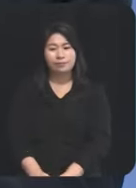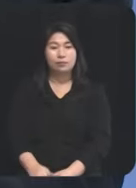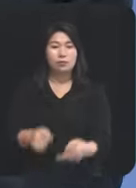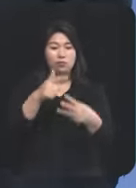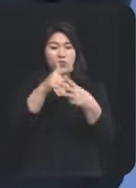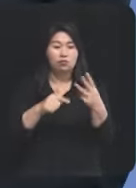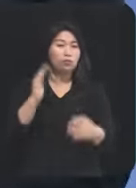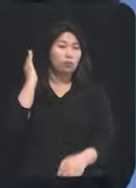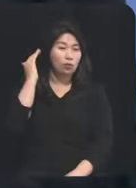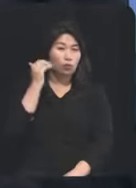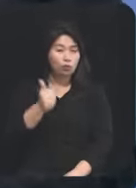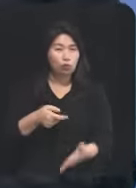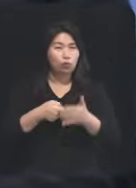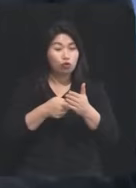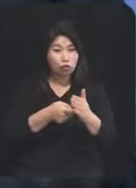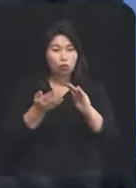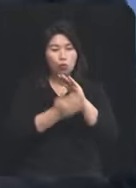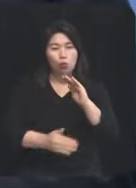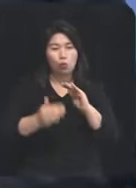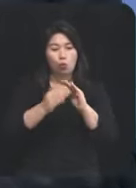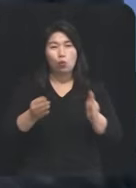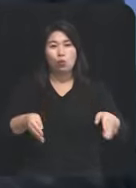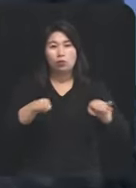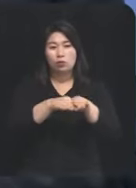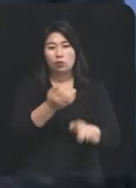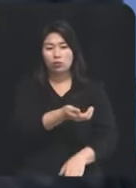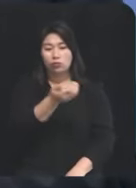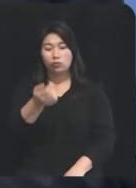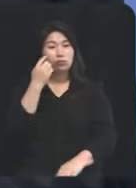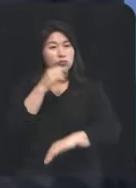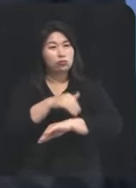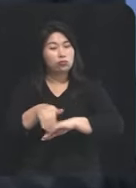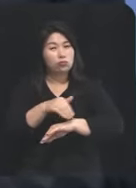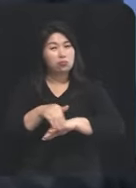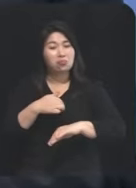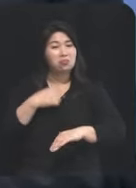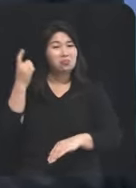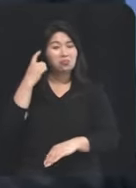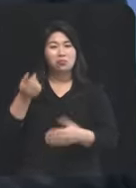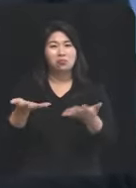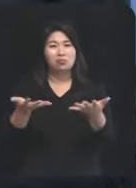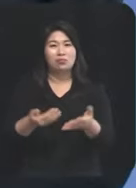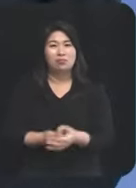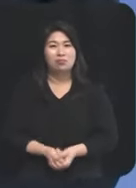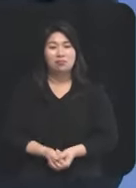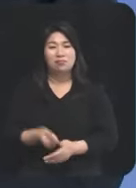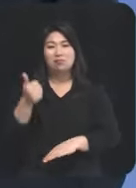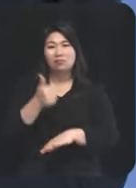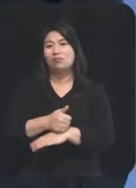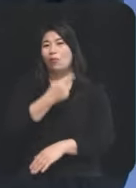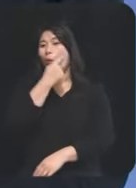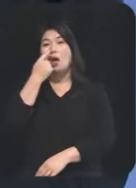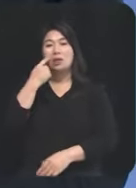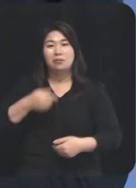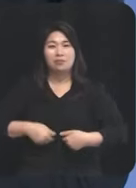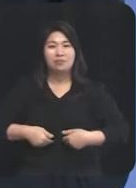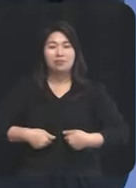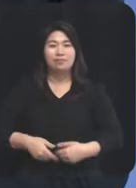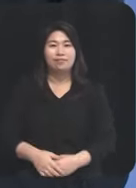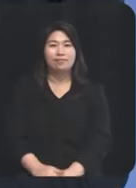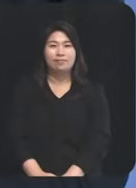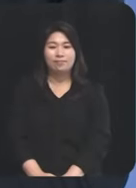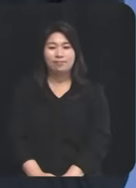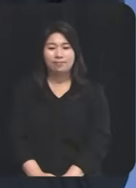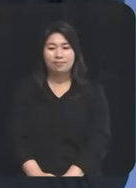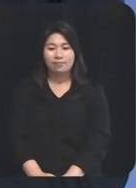윤석열 정부가 추진한 공공기관 이전 계획에 대해서 들어보지를 못해서 나중에 한번 좀 확인해 보고 싶고요.